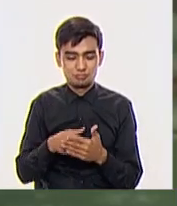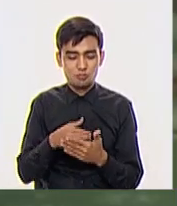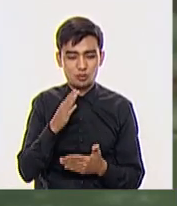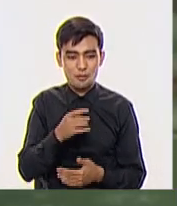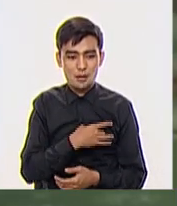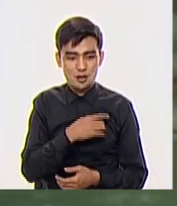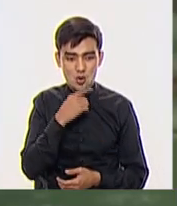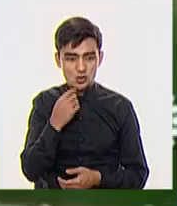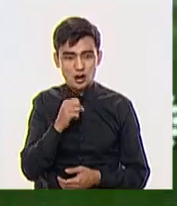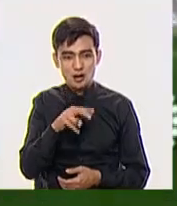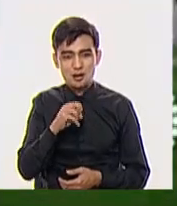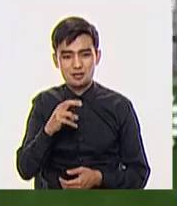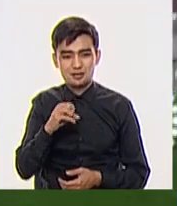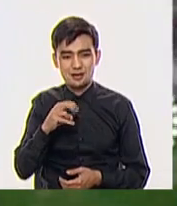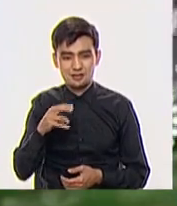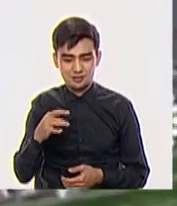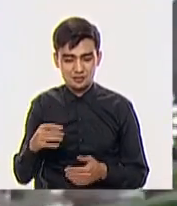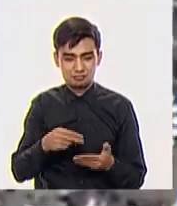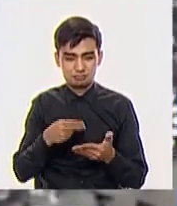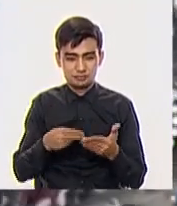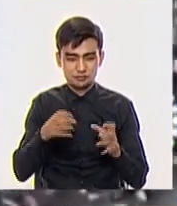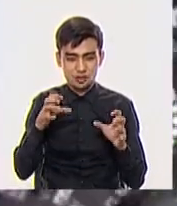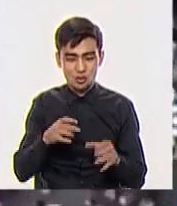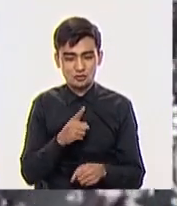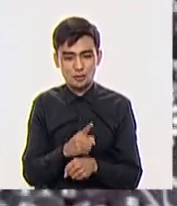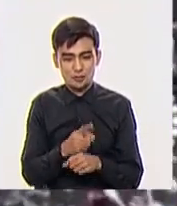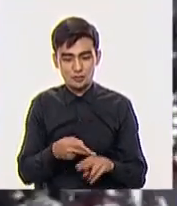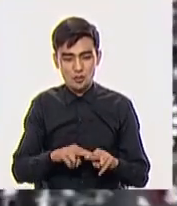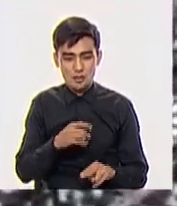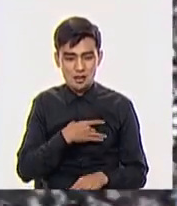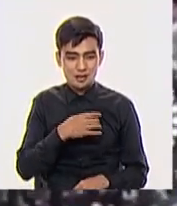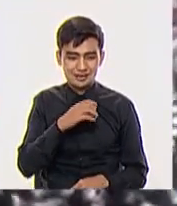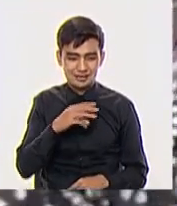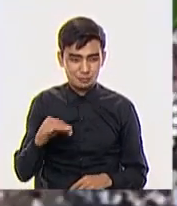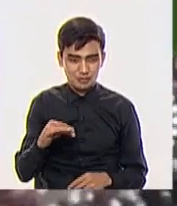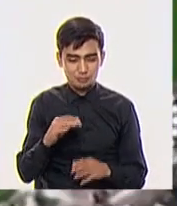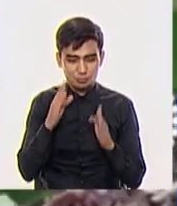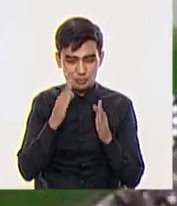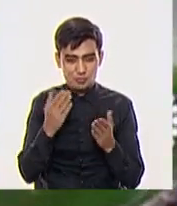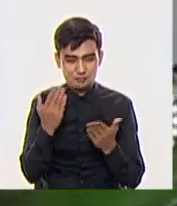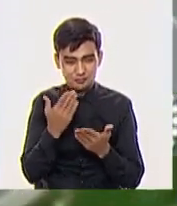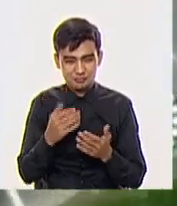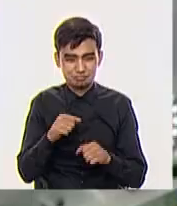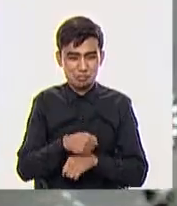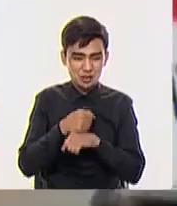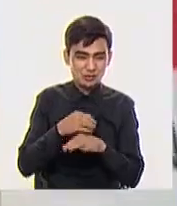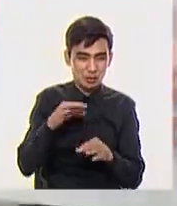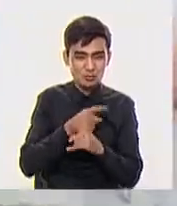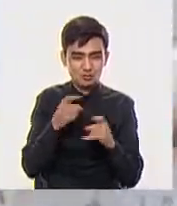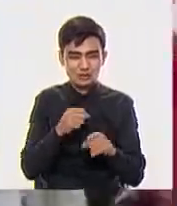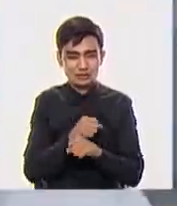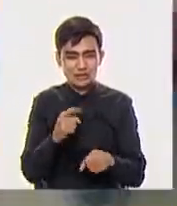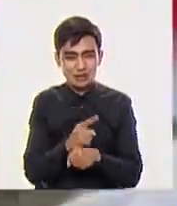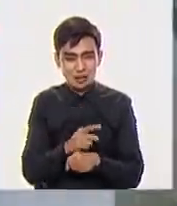Президент Беларуси Александр Лукашенко подписал закон, запрещающий белорусским СМИ освещать в прямом эфире митинги, сообщает